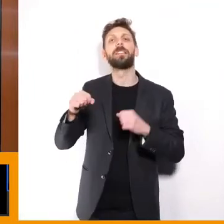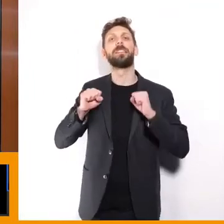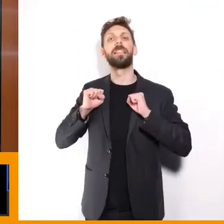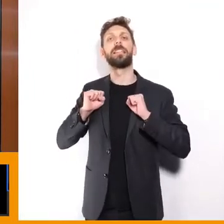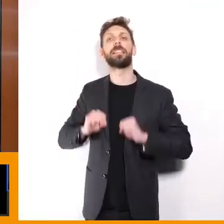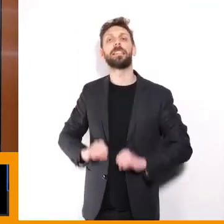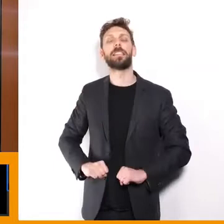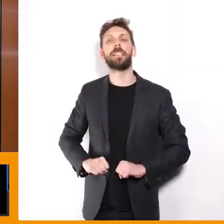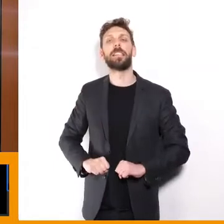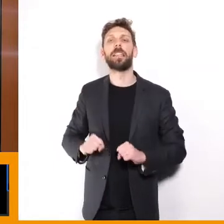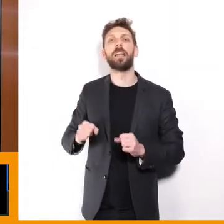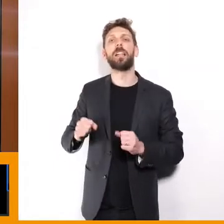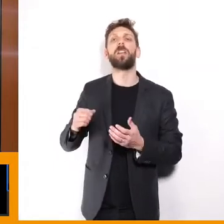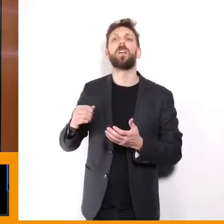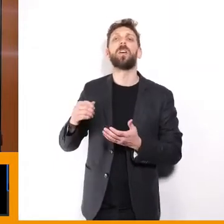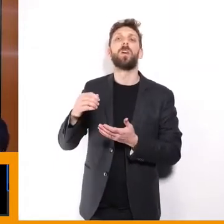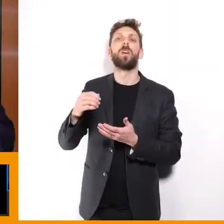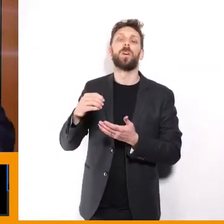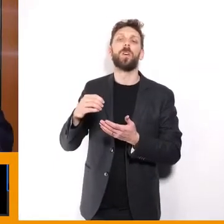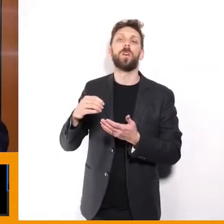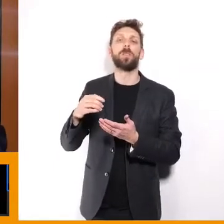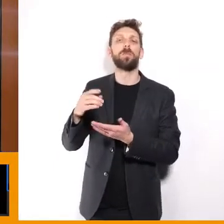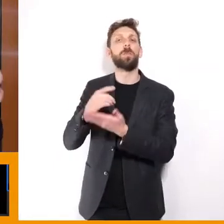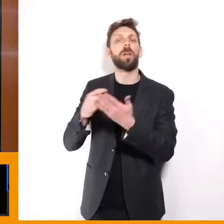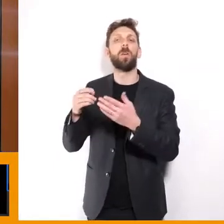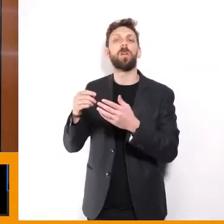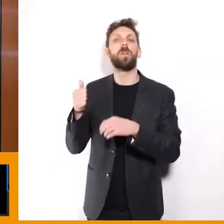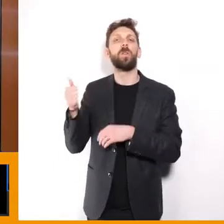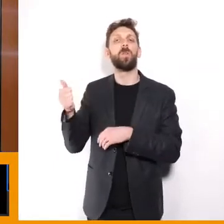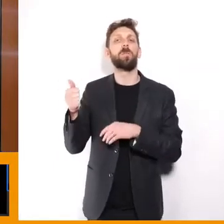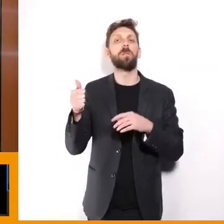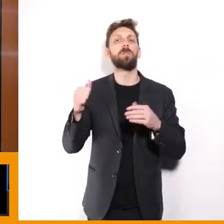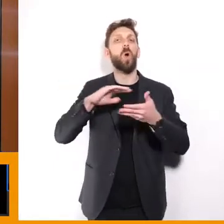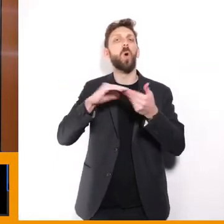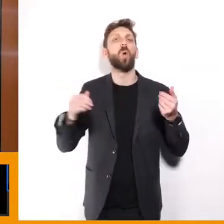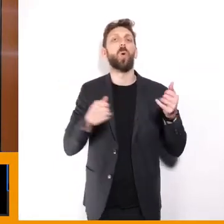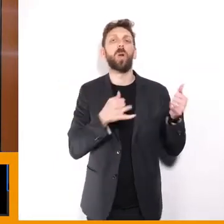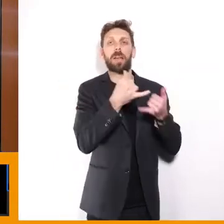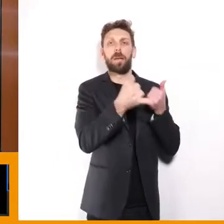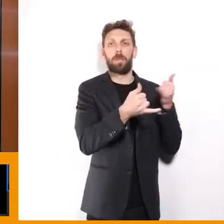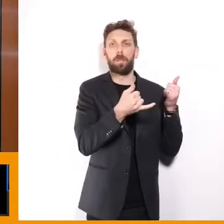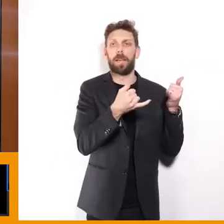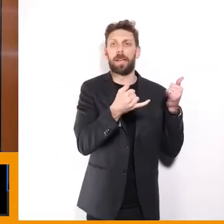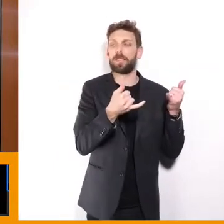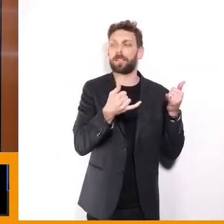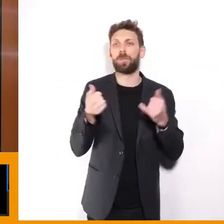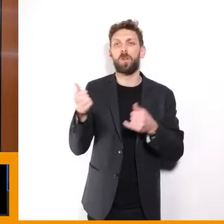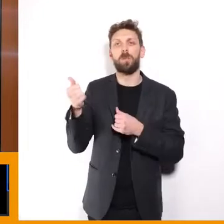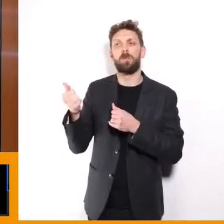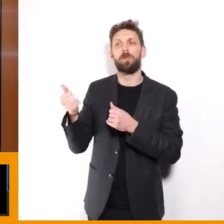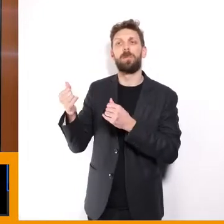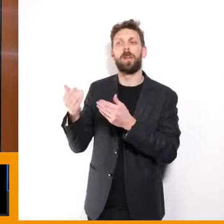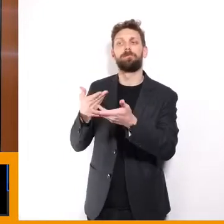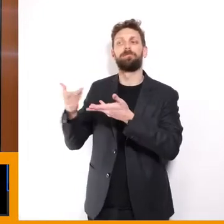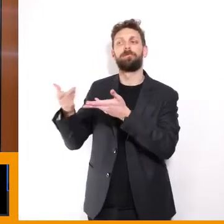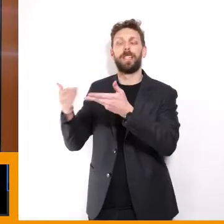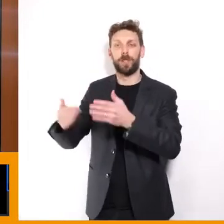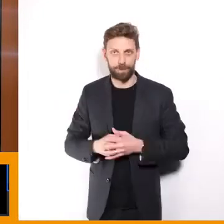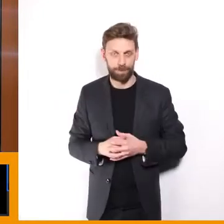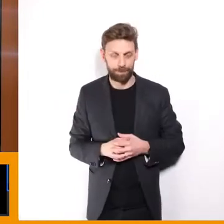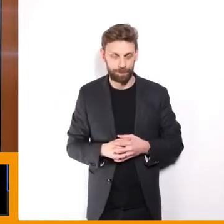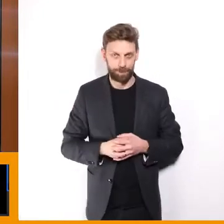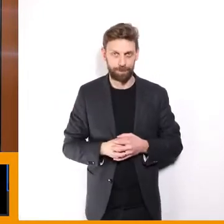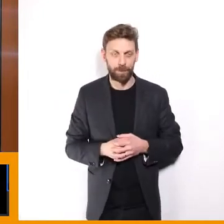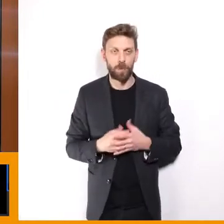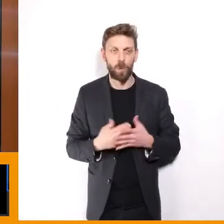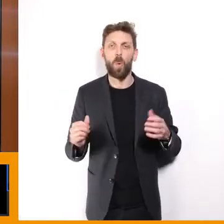des Deux-Sèvres et porte-parole sur la question du handicap de Valérie Pécresse. Mais avant, on va écouter évidemment